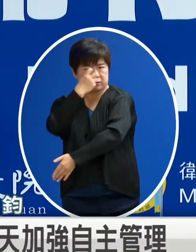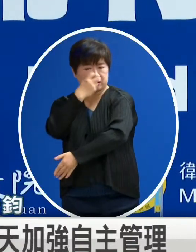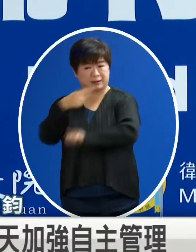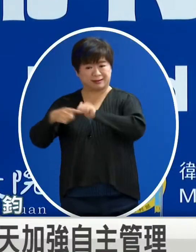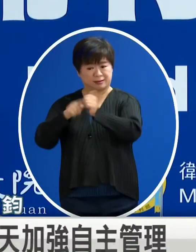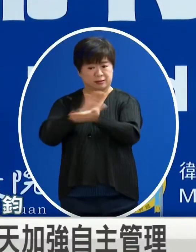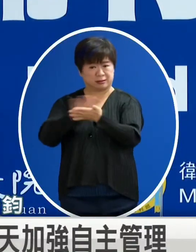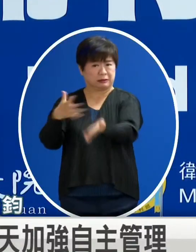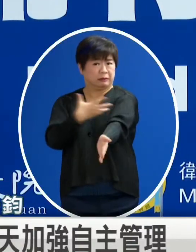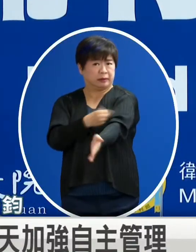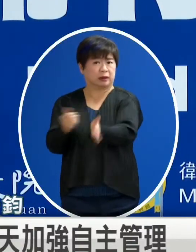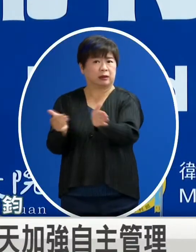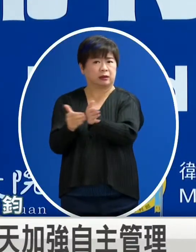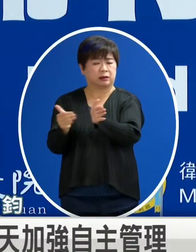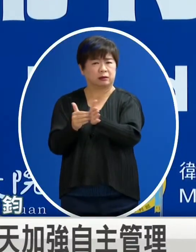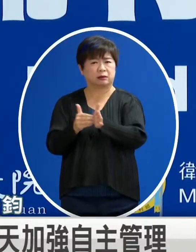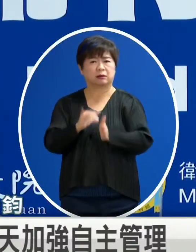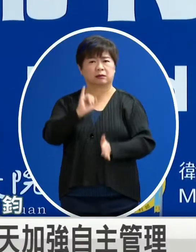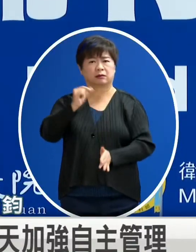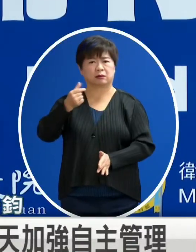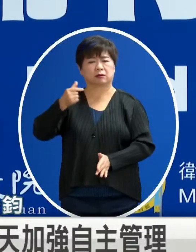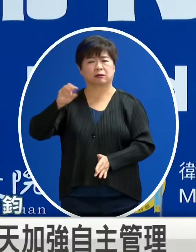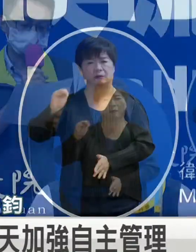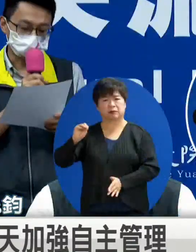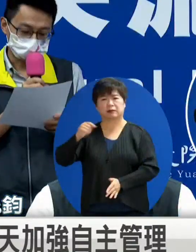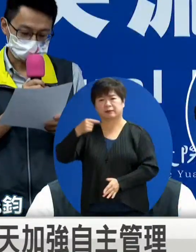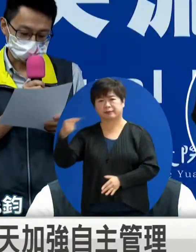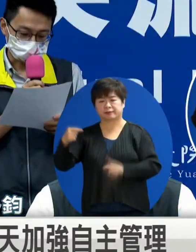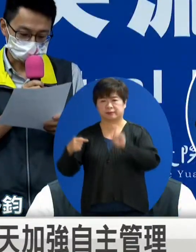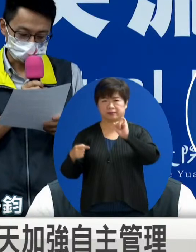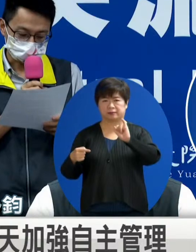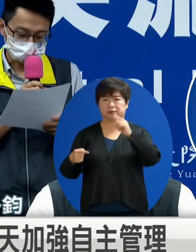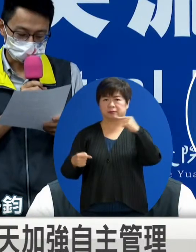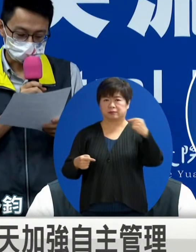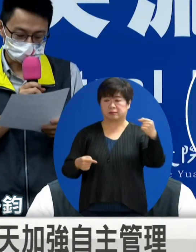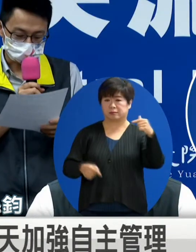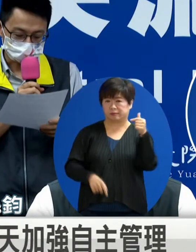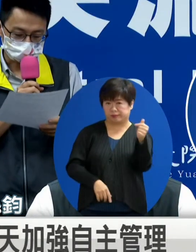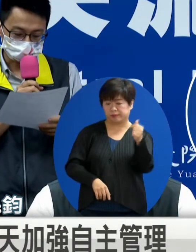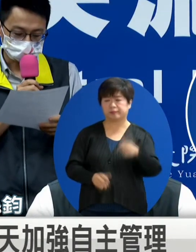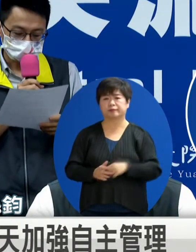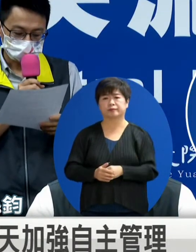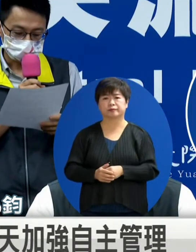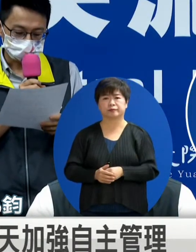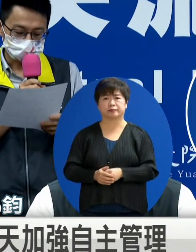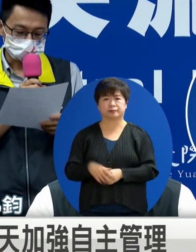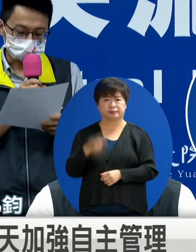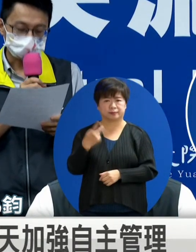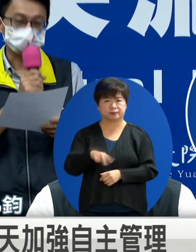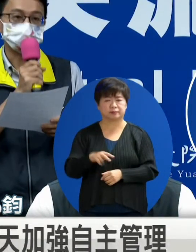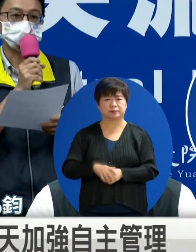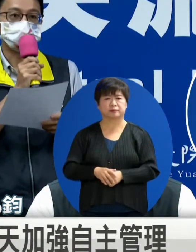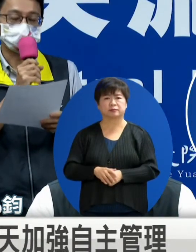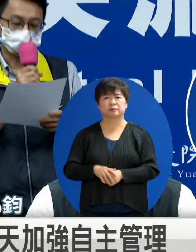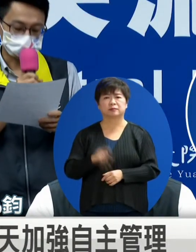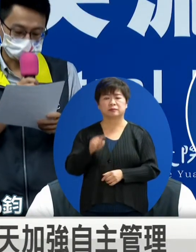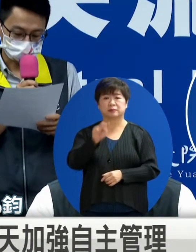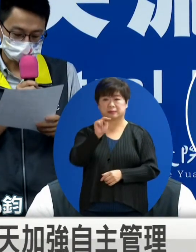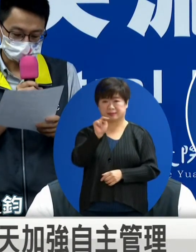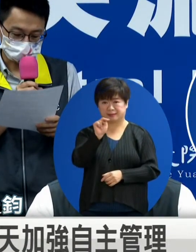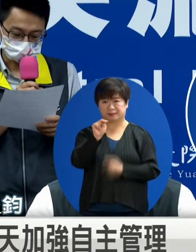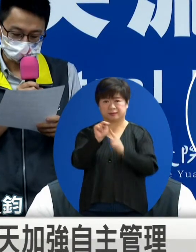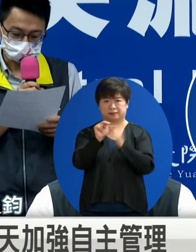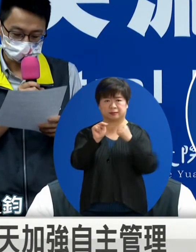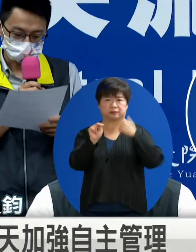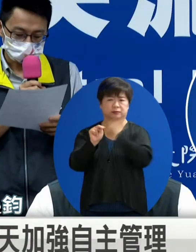验结果已经出来，是 IgM 是阴性 ，IgG 是阳性，然后另外他的N 抗体这个部